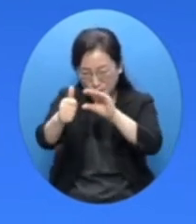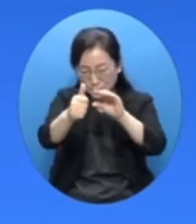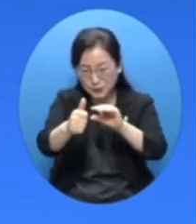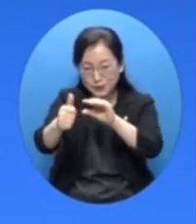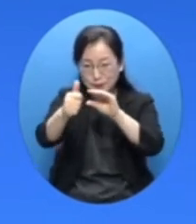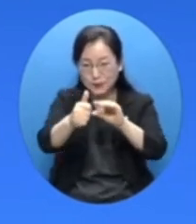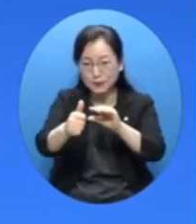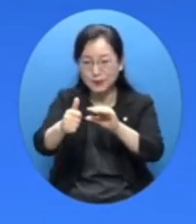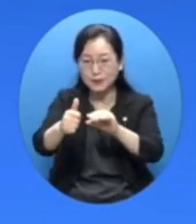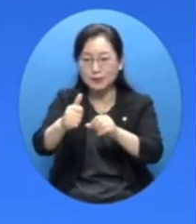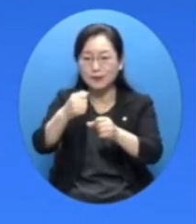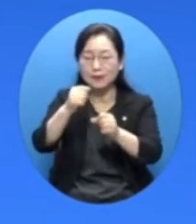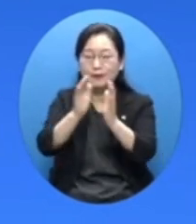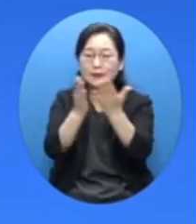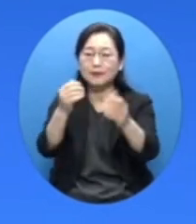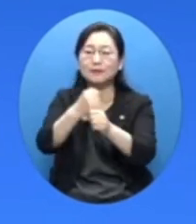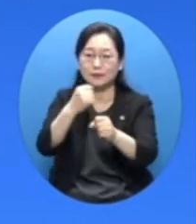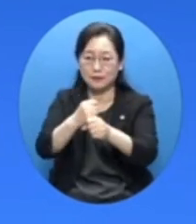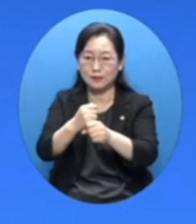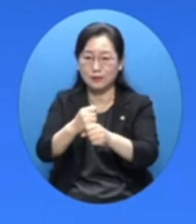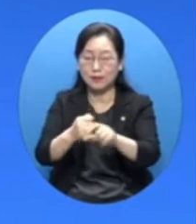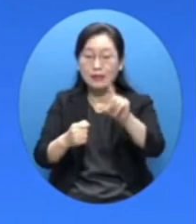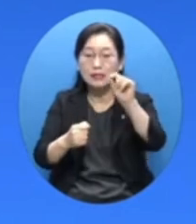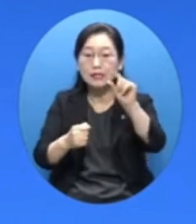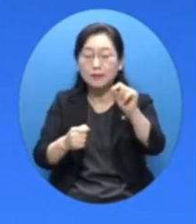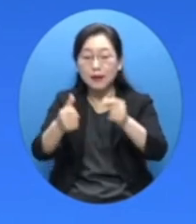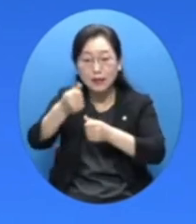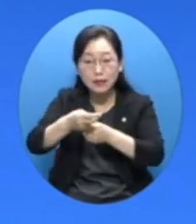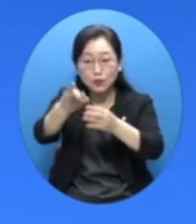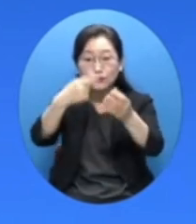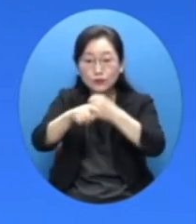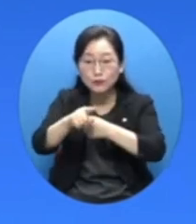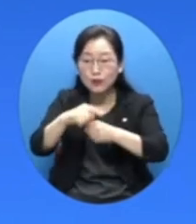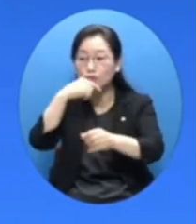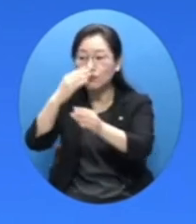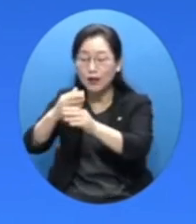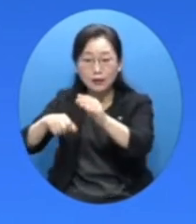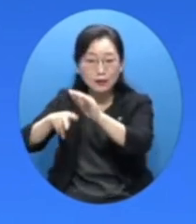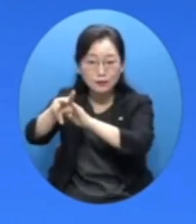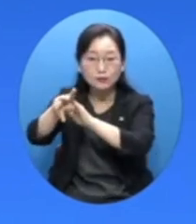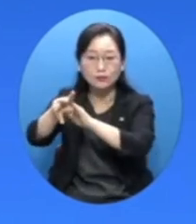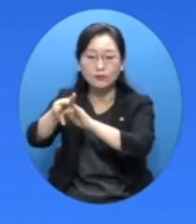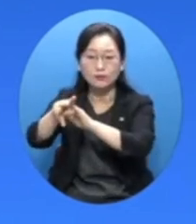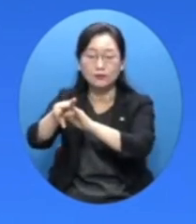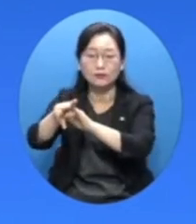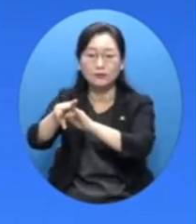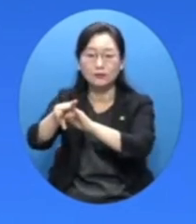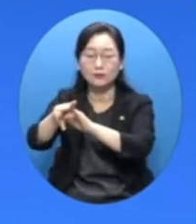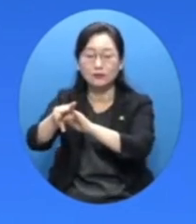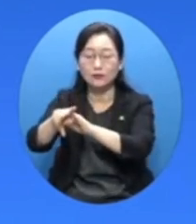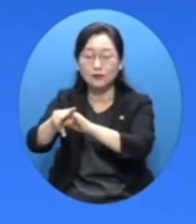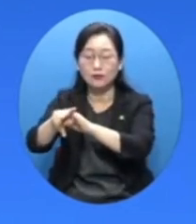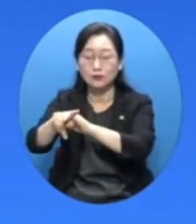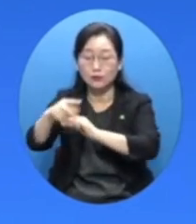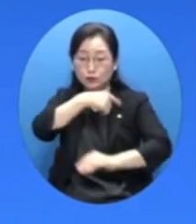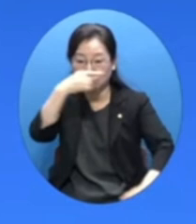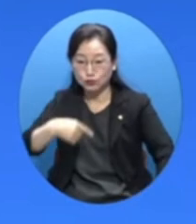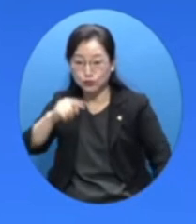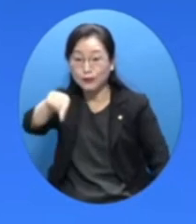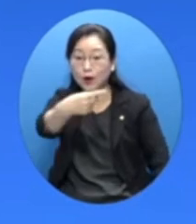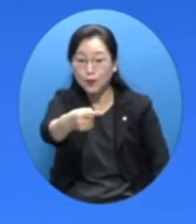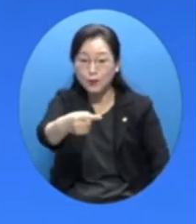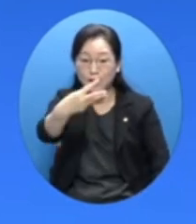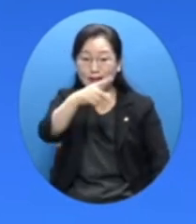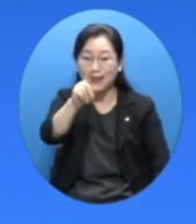쓴 다큐멘터리인데 왜 1만km냐 하면 북한을 탈출해 나와서 중국을 거쳐